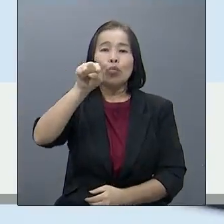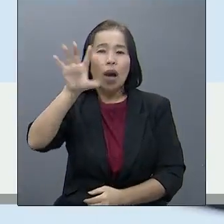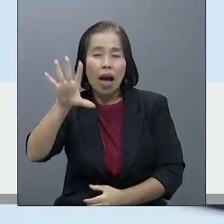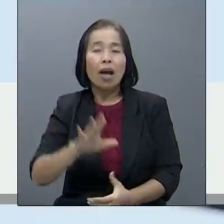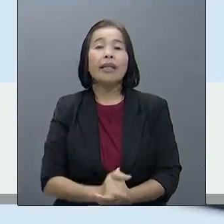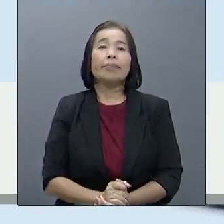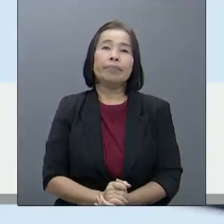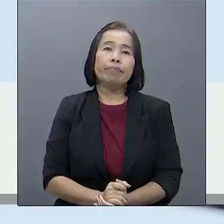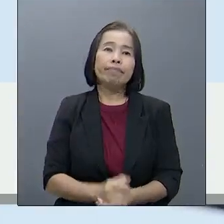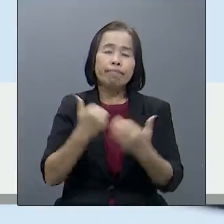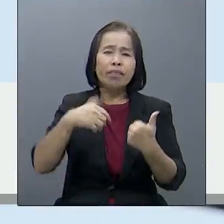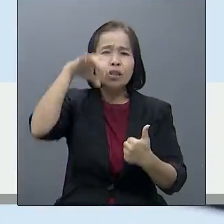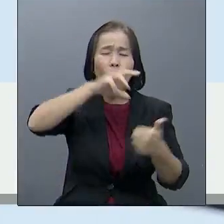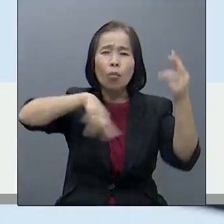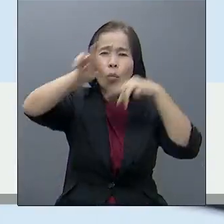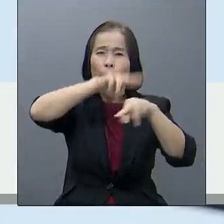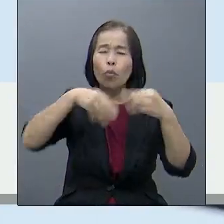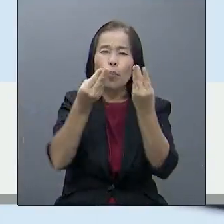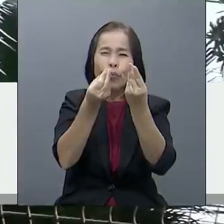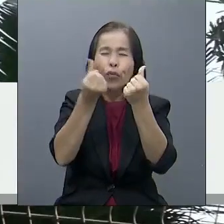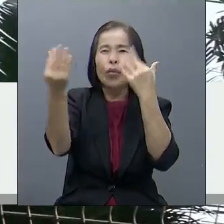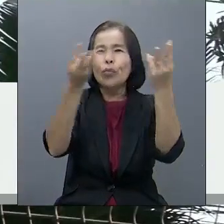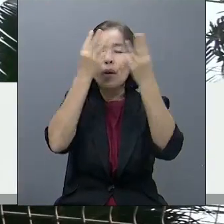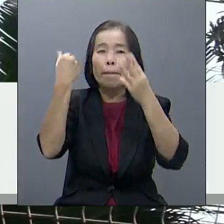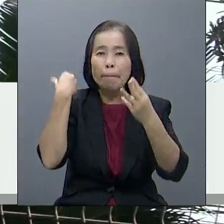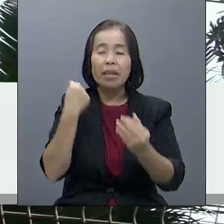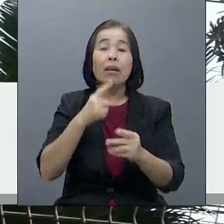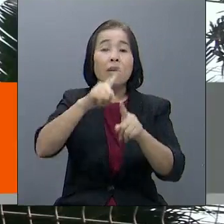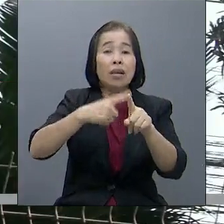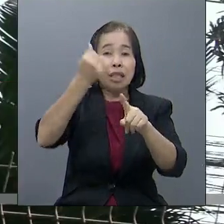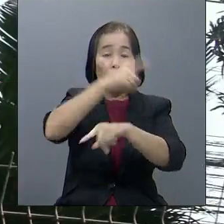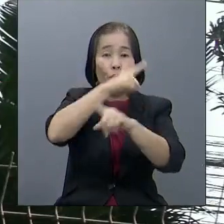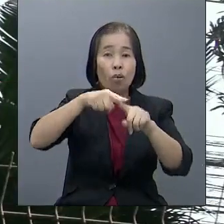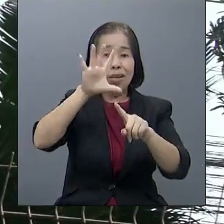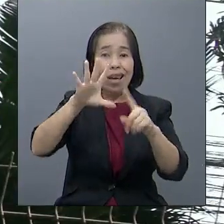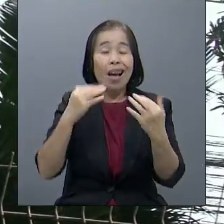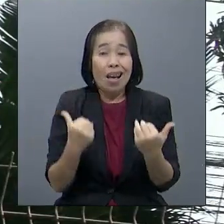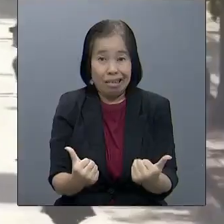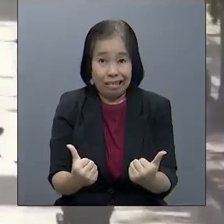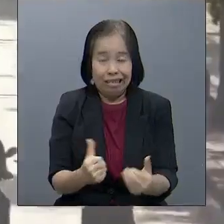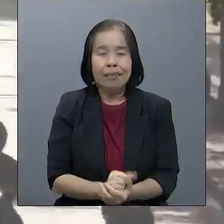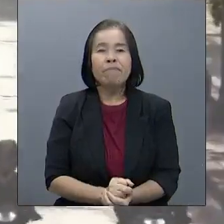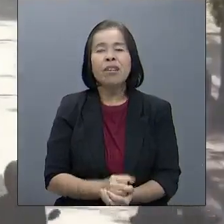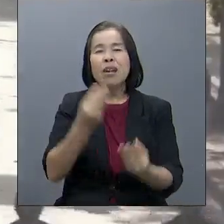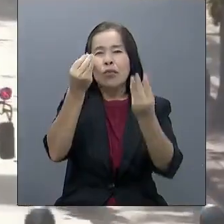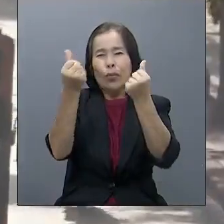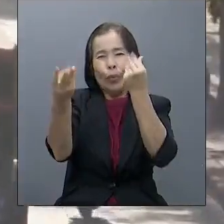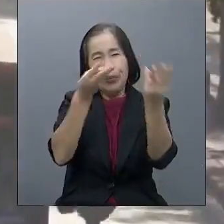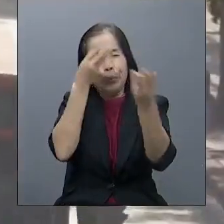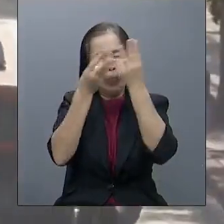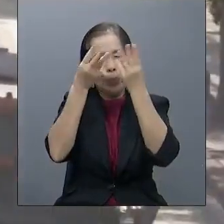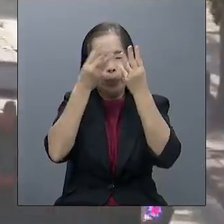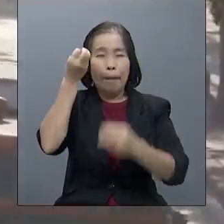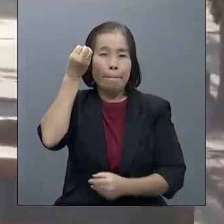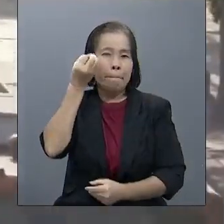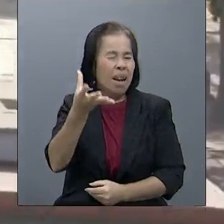ด้านกลมคบคุมลพิษก็ประกาศด้วยวาวนที่ 5 พฤศจิกายนนี้ฝุน PM 2.5 จะมีแนวโน้มสูง